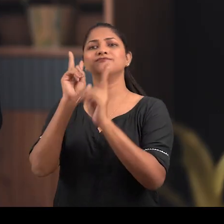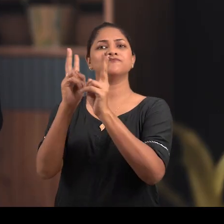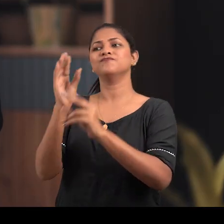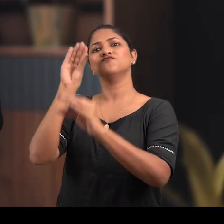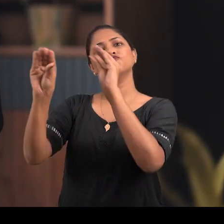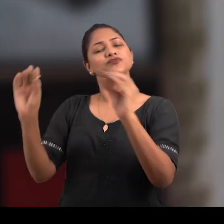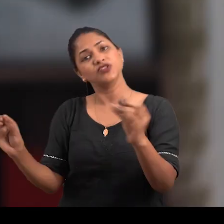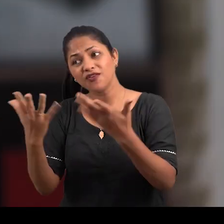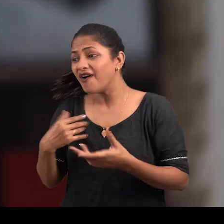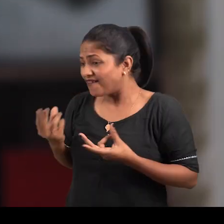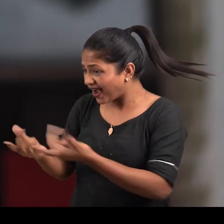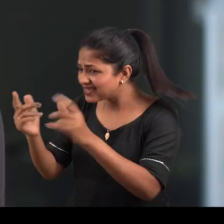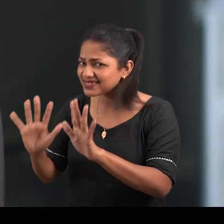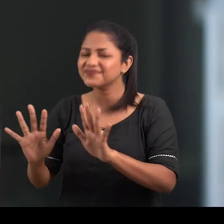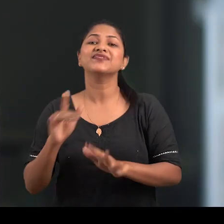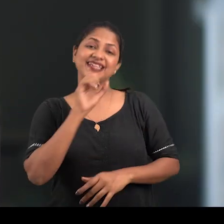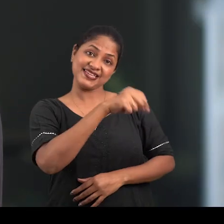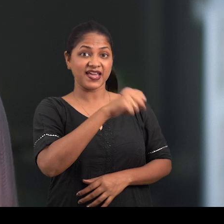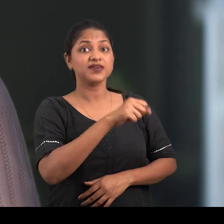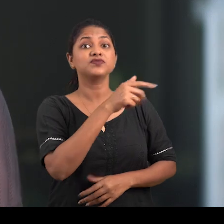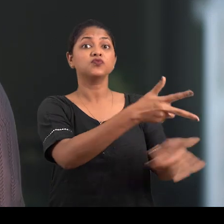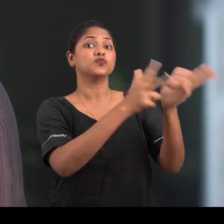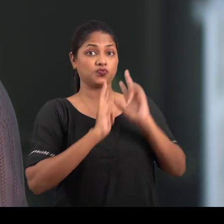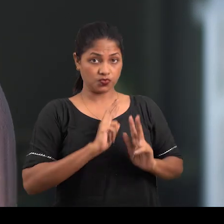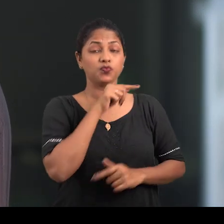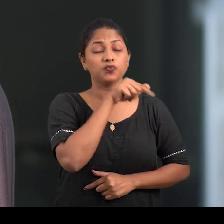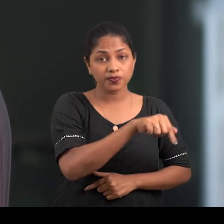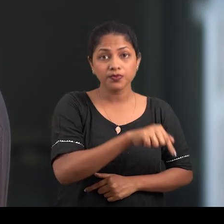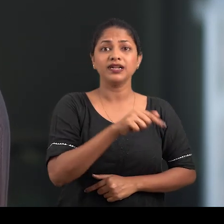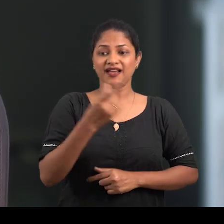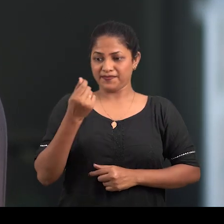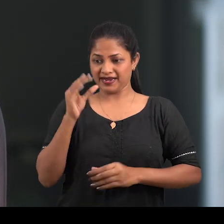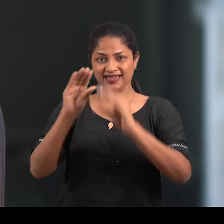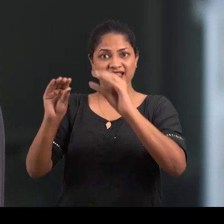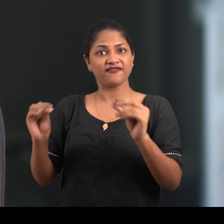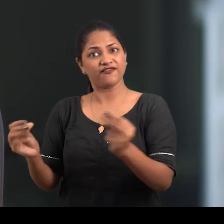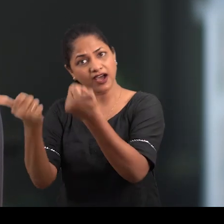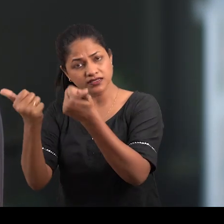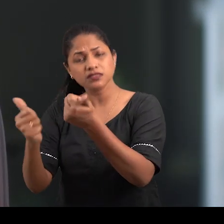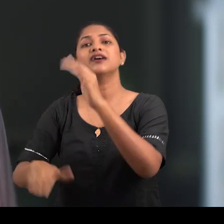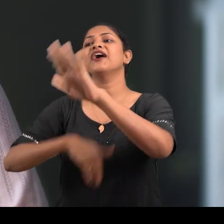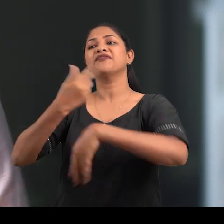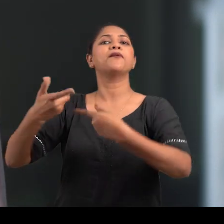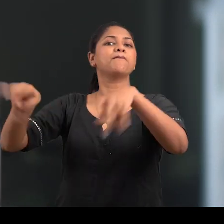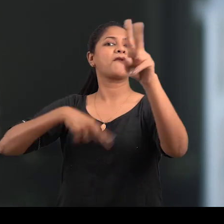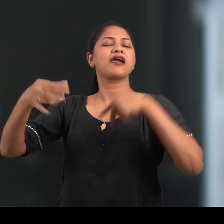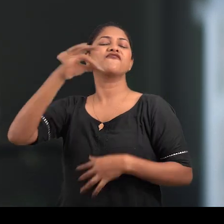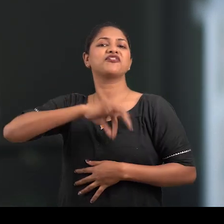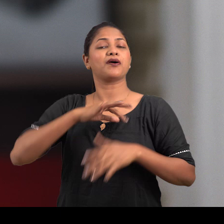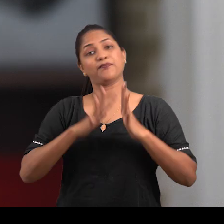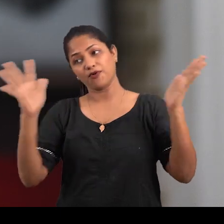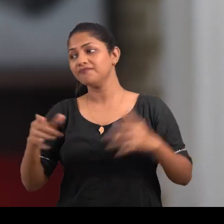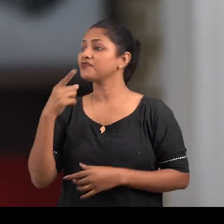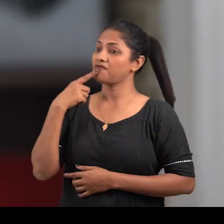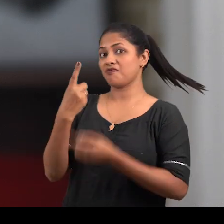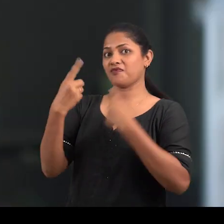শুরু করে দিই। এত তাড়াতাড়ি? হ্যাঁ দাদু, উনি বলছিলেন যত তাড়াতাড়ি বিনিয়োগ শুরু করা যায় তত ভালো রিটার্ন পাওয়া